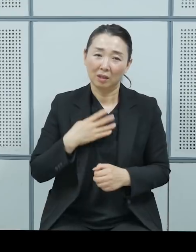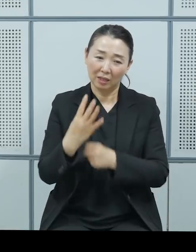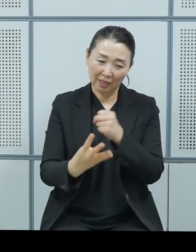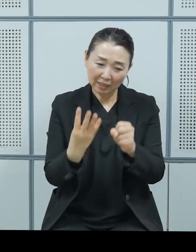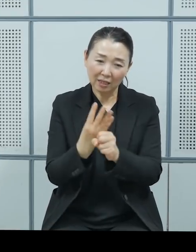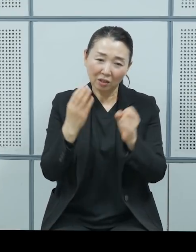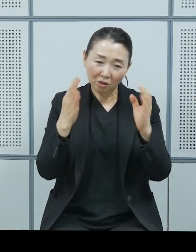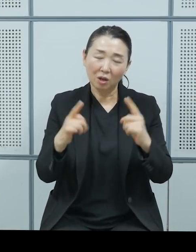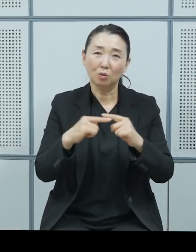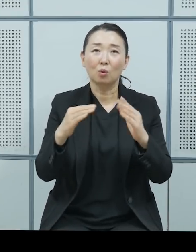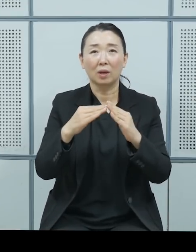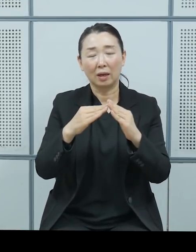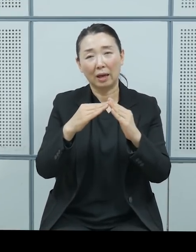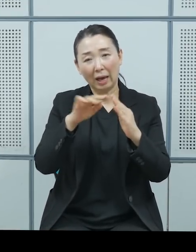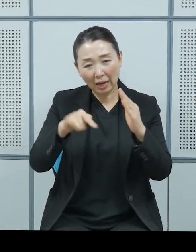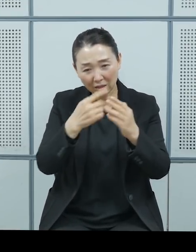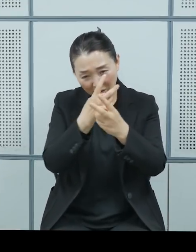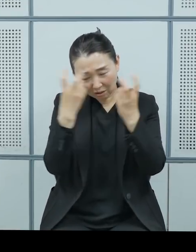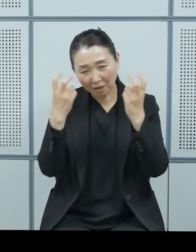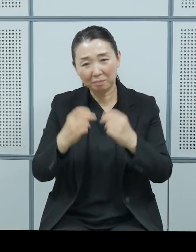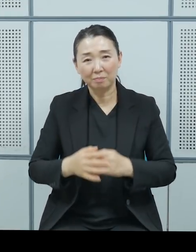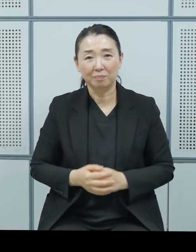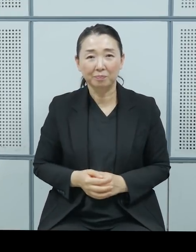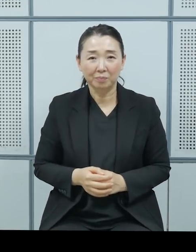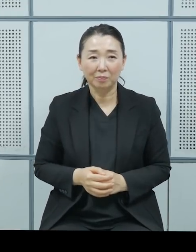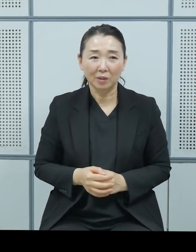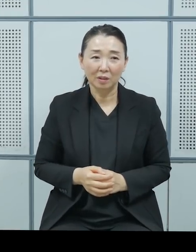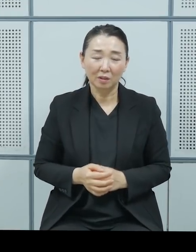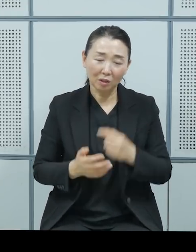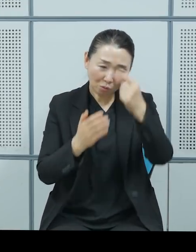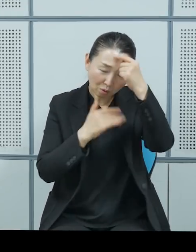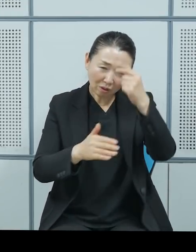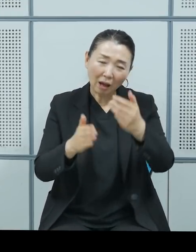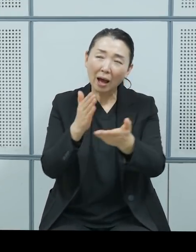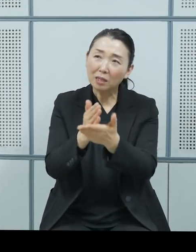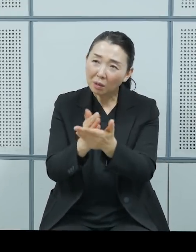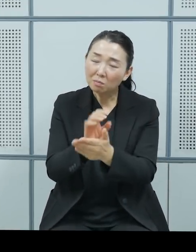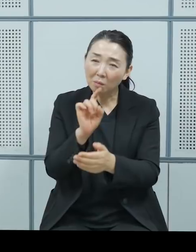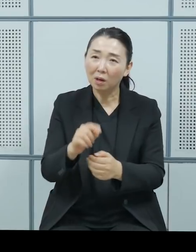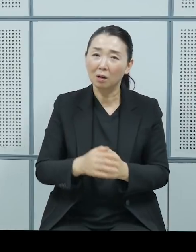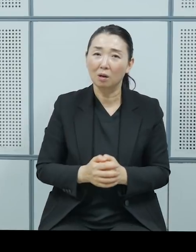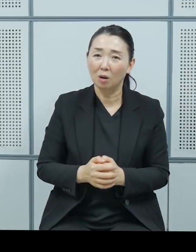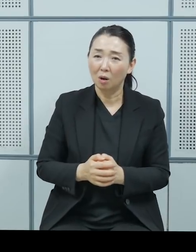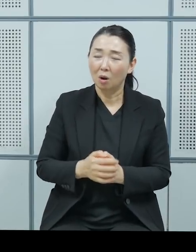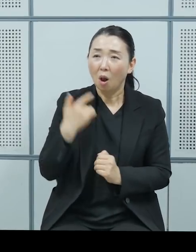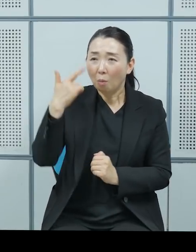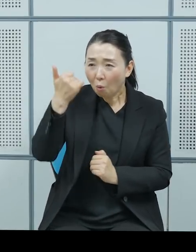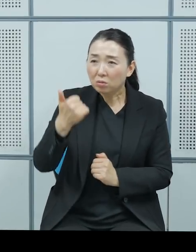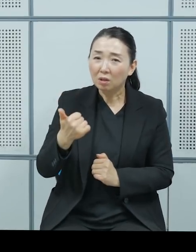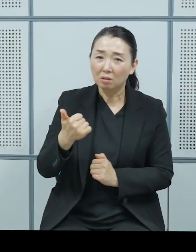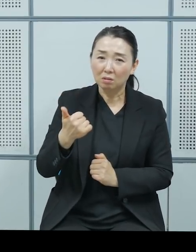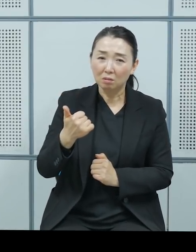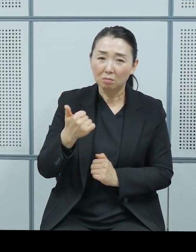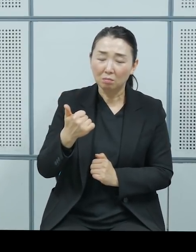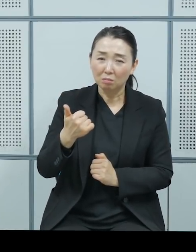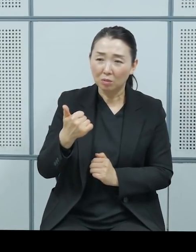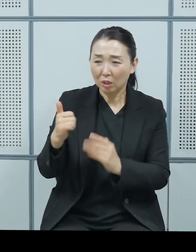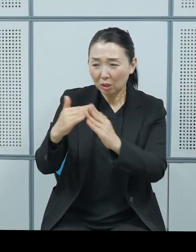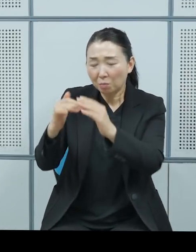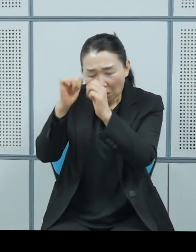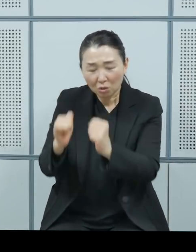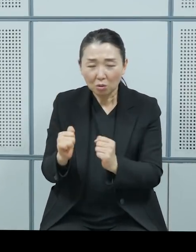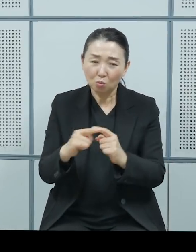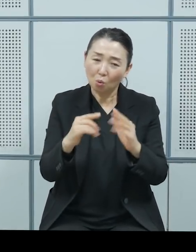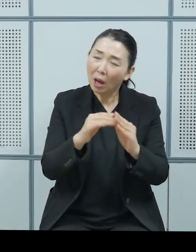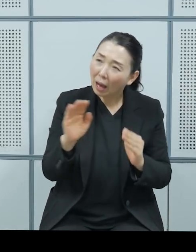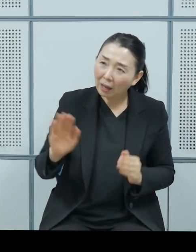잠을 잤거든요. 네. 그때 우리 성도들이 다 말렸어요. 목사님, 목사님 있을 곳은 집이지 교회가